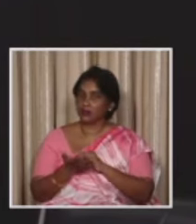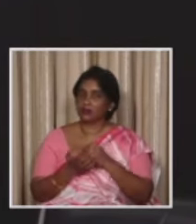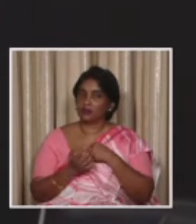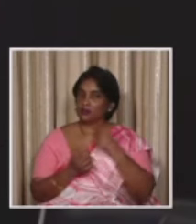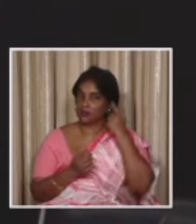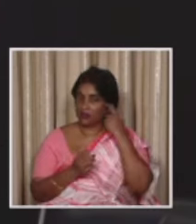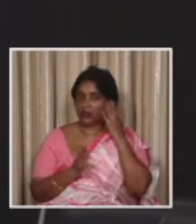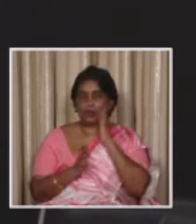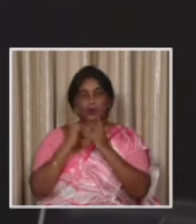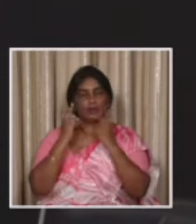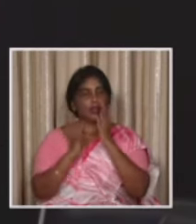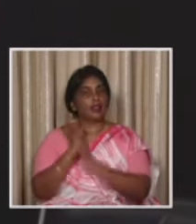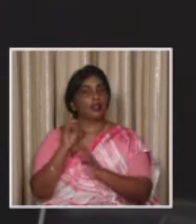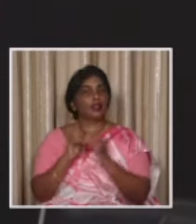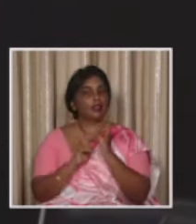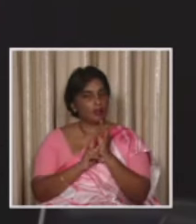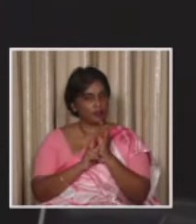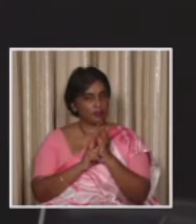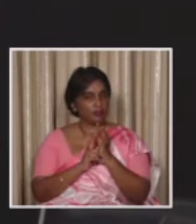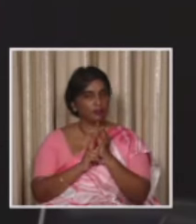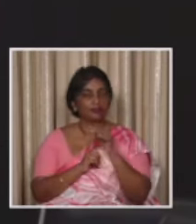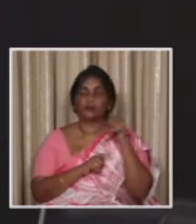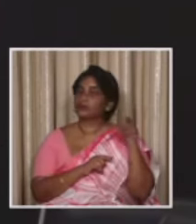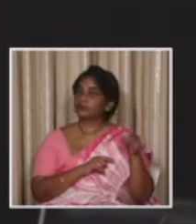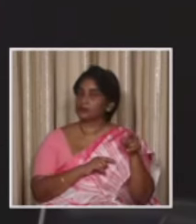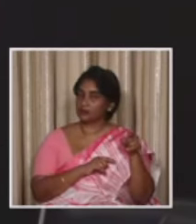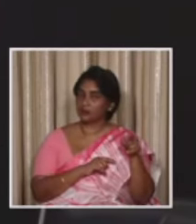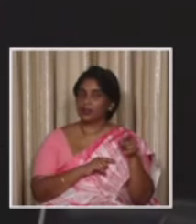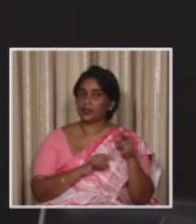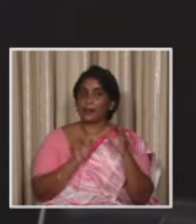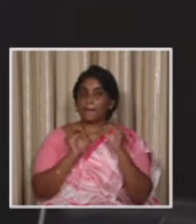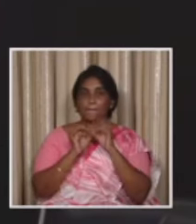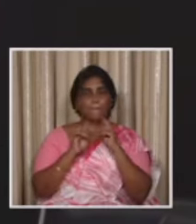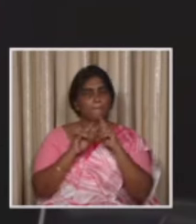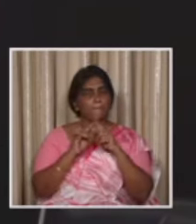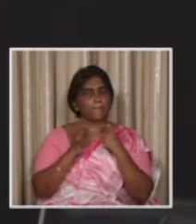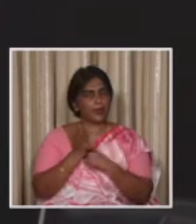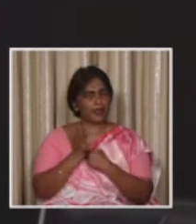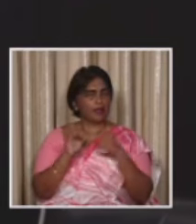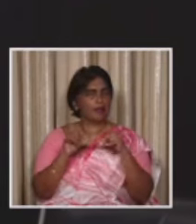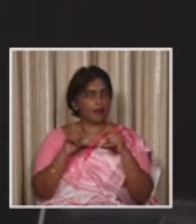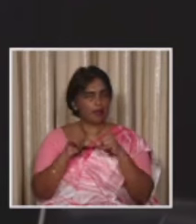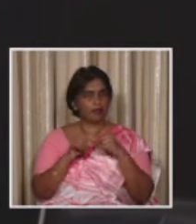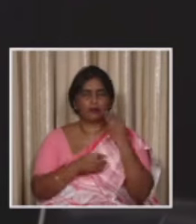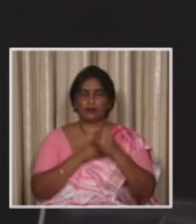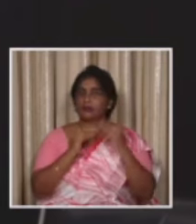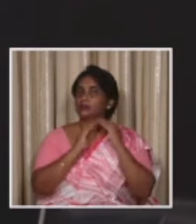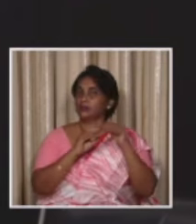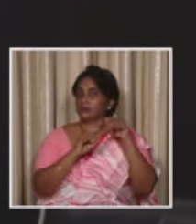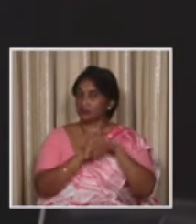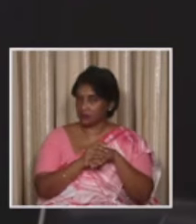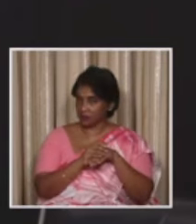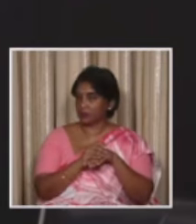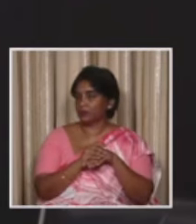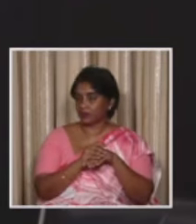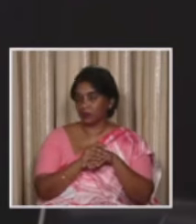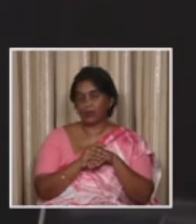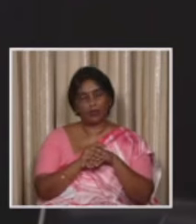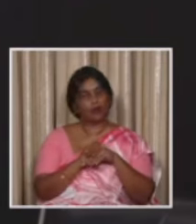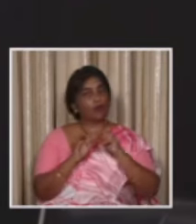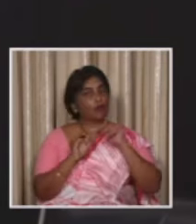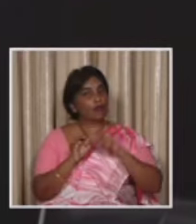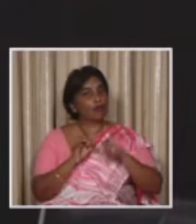මතකයි සංචාරක ඇමැතිතුමා මේ බියර් ලයිසන් මේ වගේම ආයෝජන කලාප තුළ ආයෝජන මණ්ඩලයේ